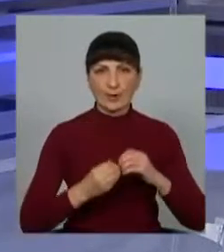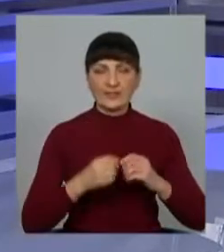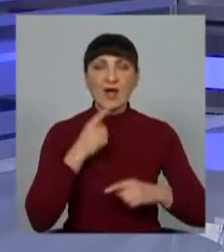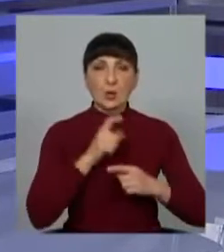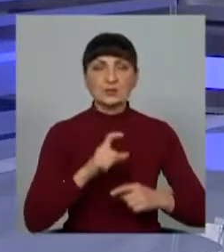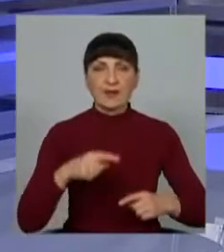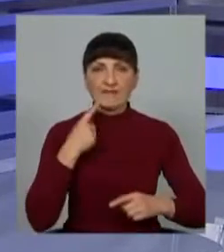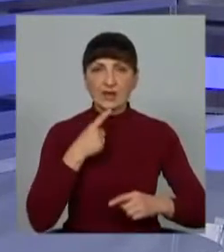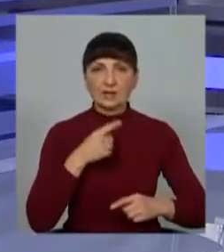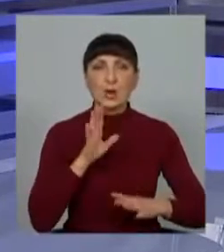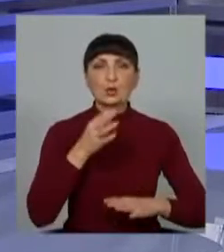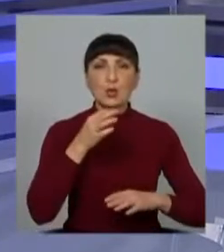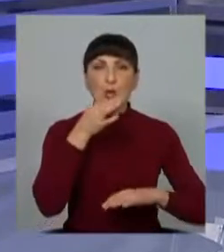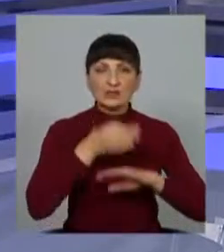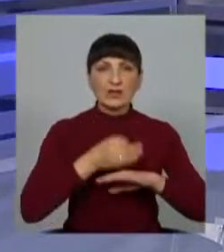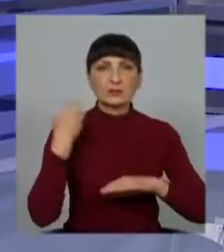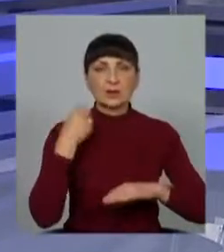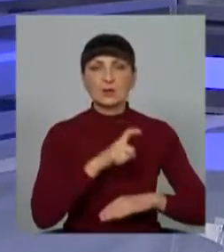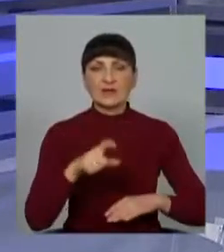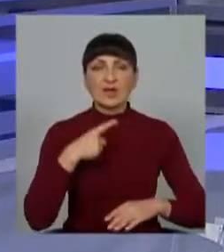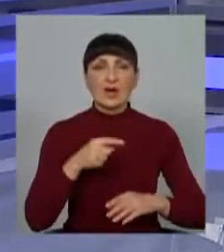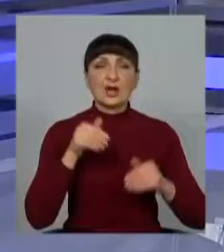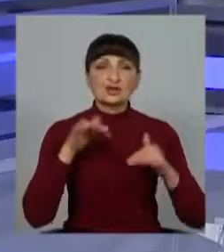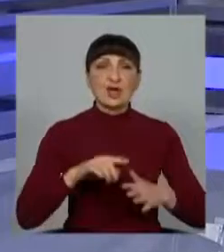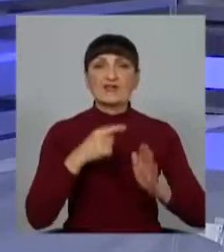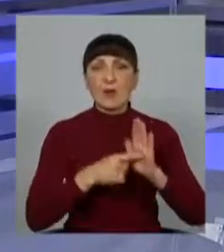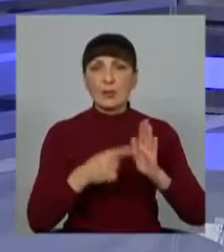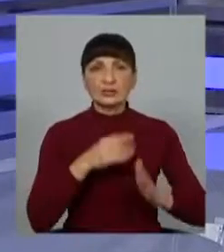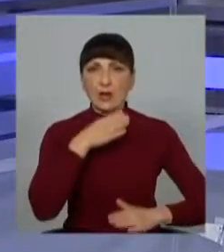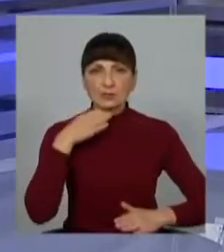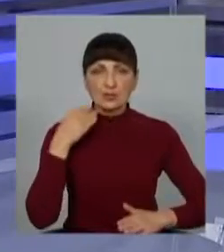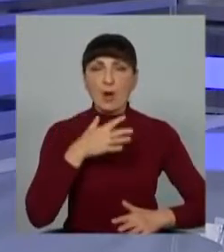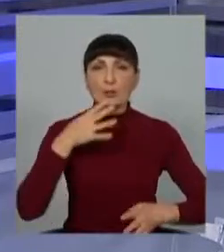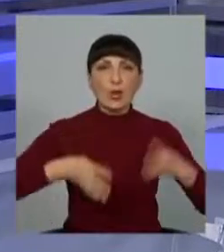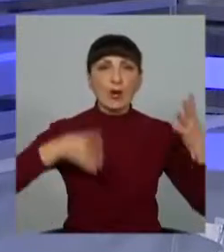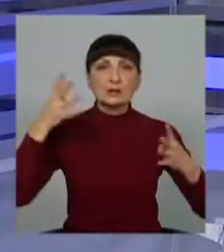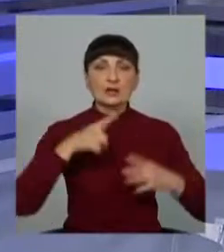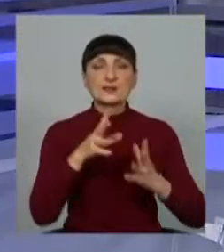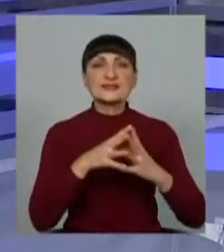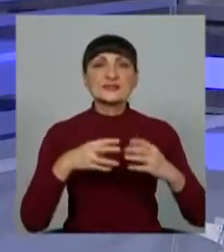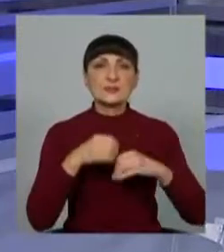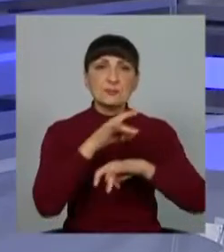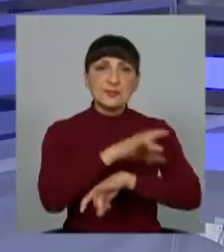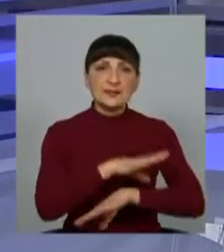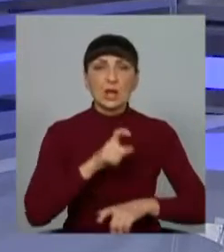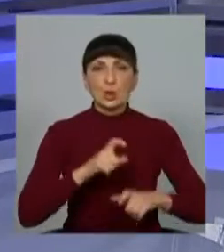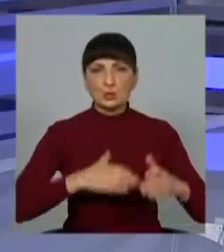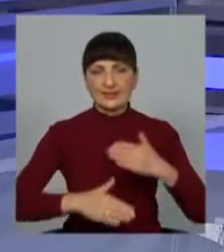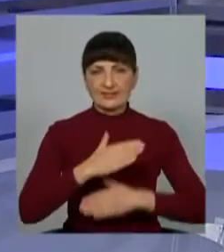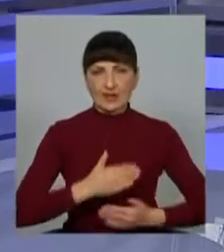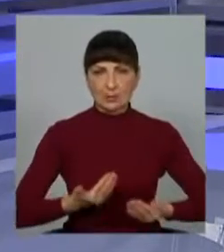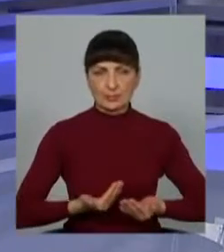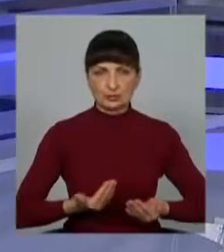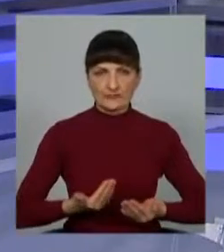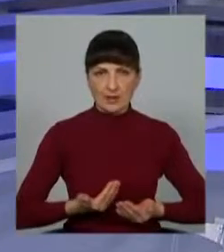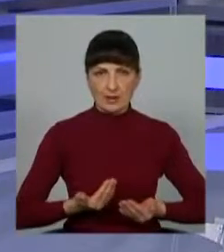словам, ответственные лица неохотно решают этот вопрос, хотя в многоэтажках проживают малообеспеченные семьи и люди с ограниченными